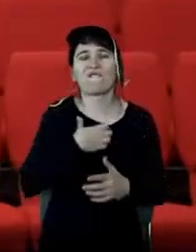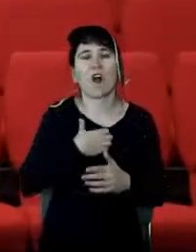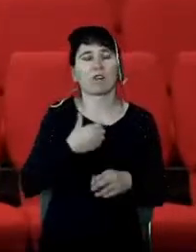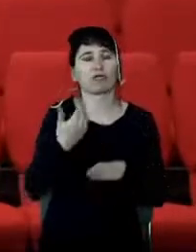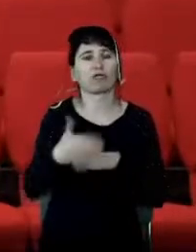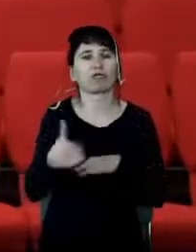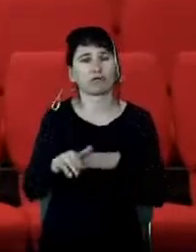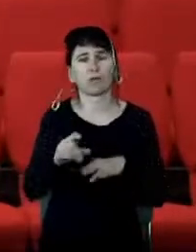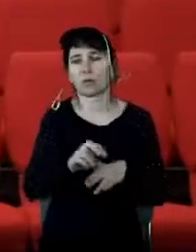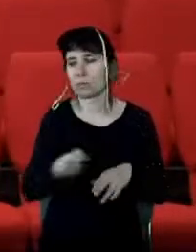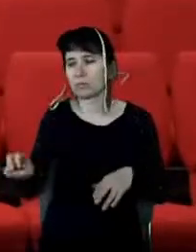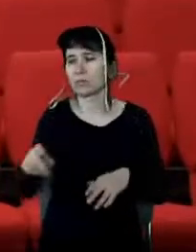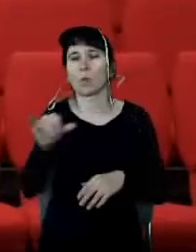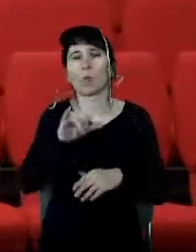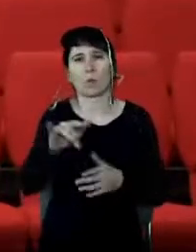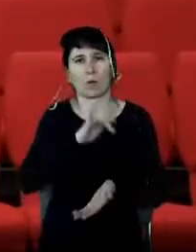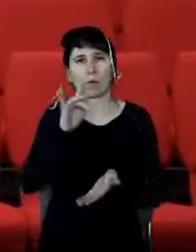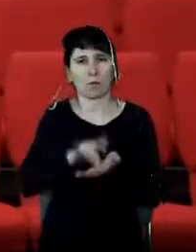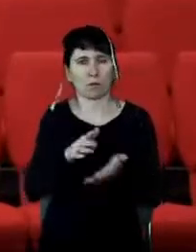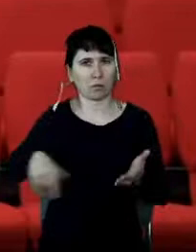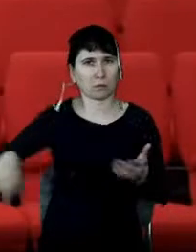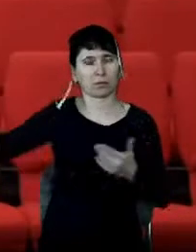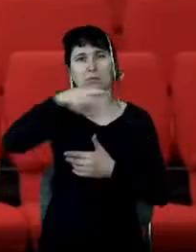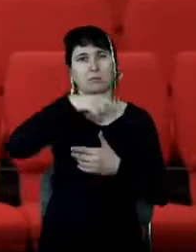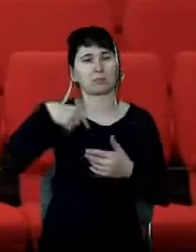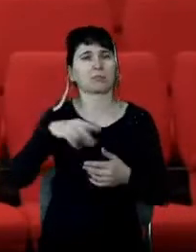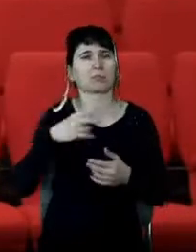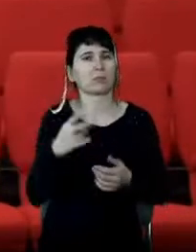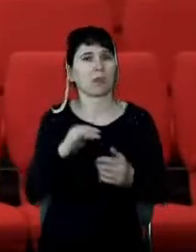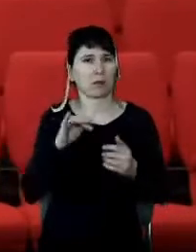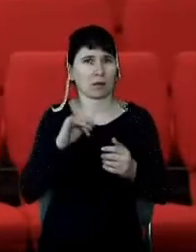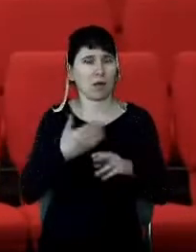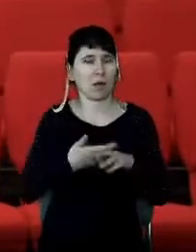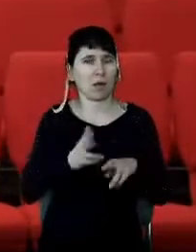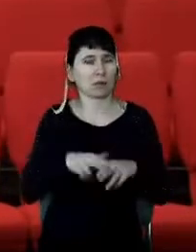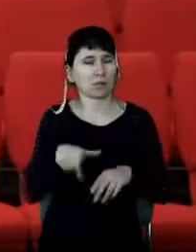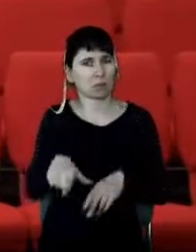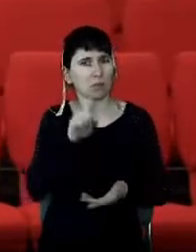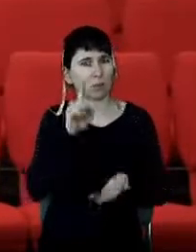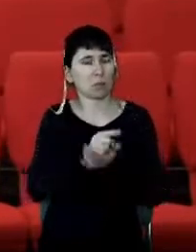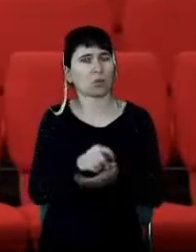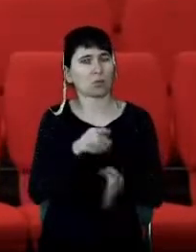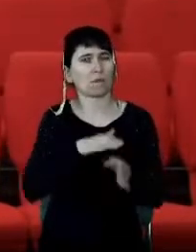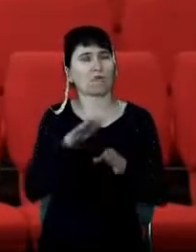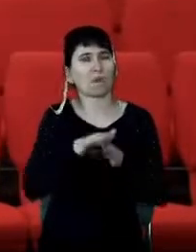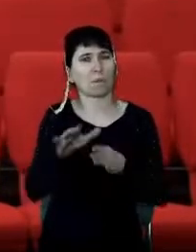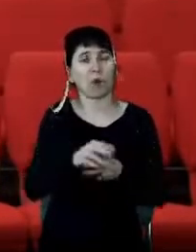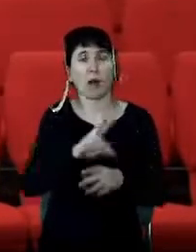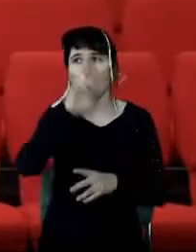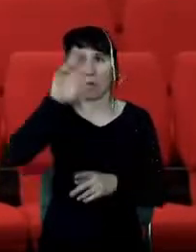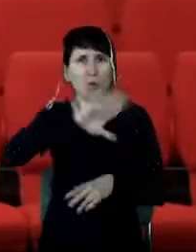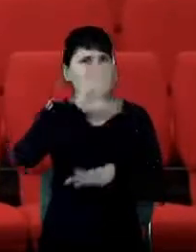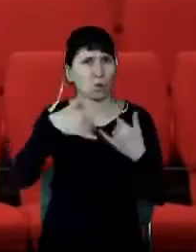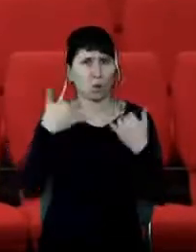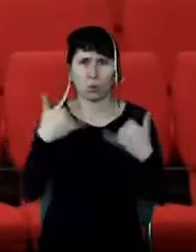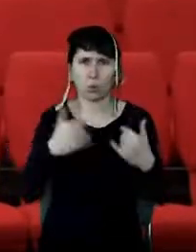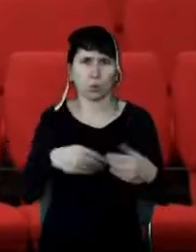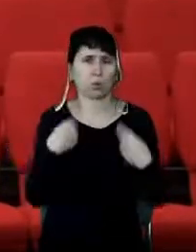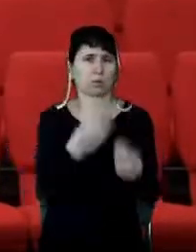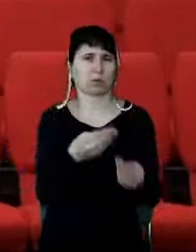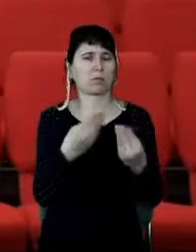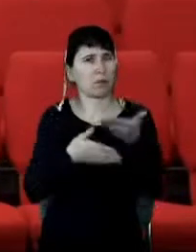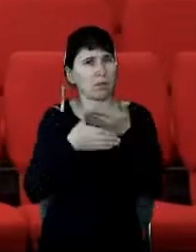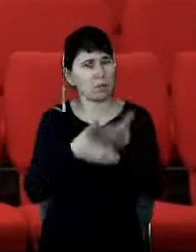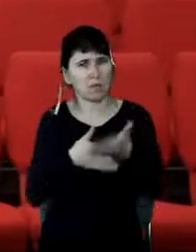важливих, які саме вони мали зробити, в яких саме вони мали бути учасниками, вони мали